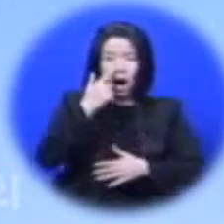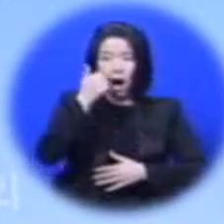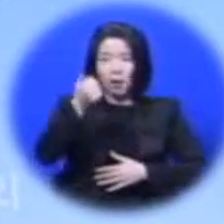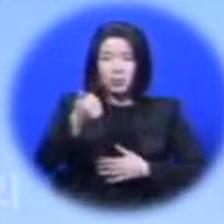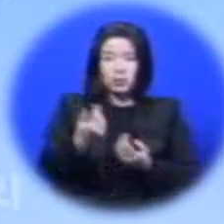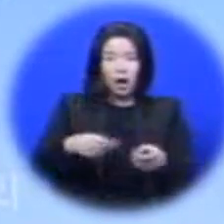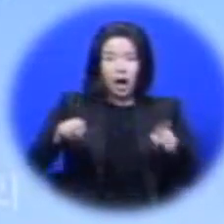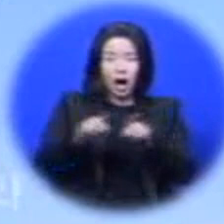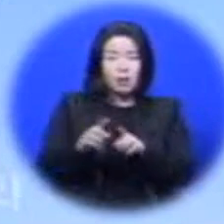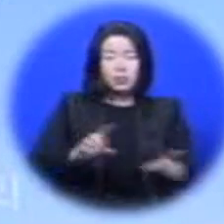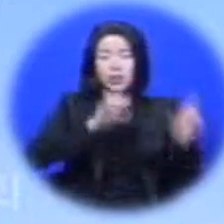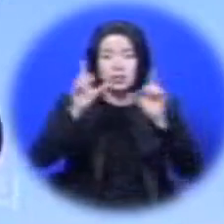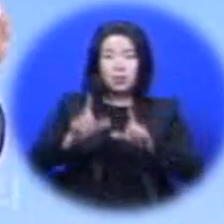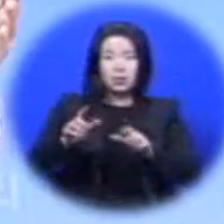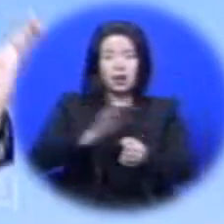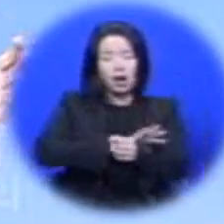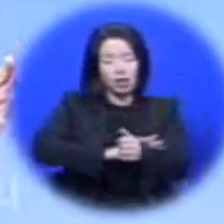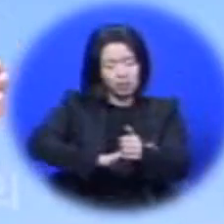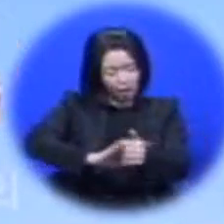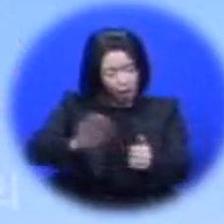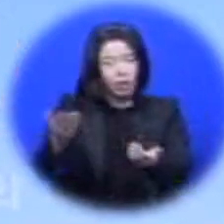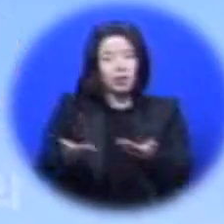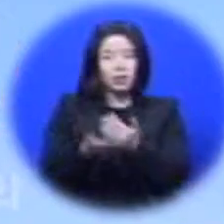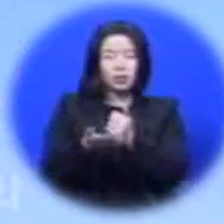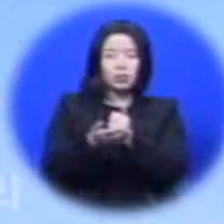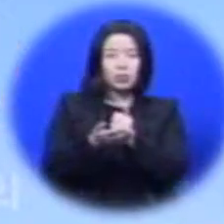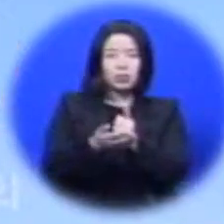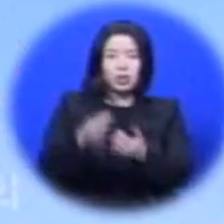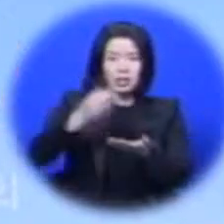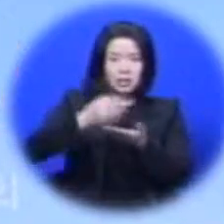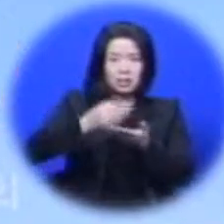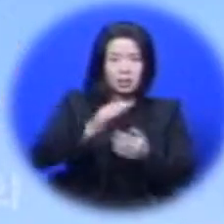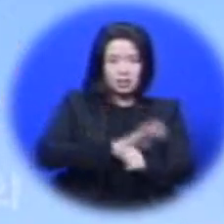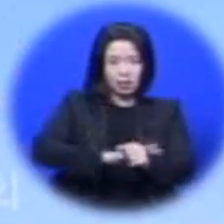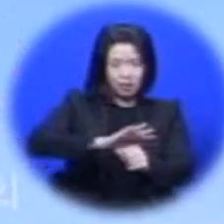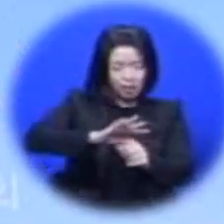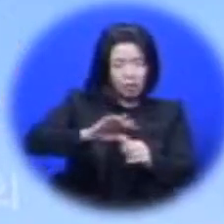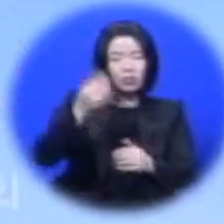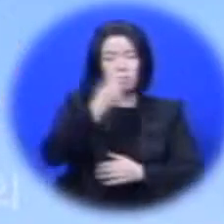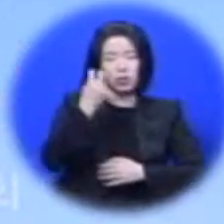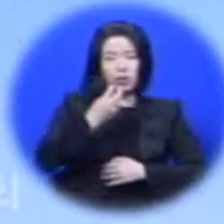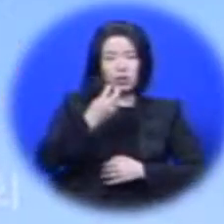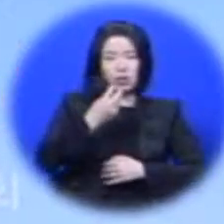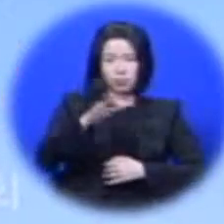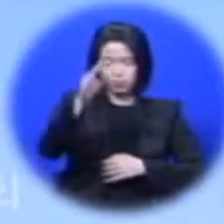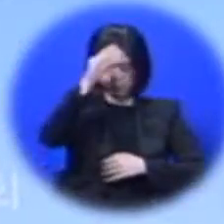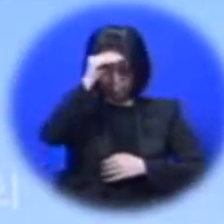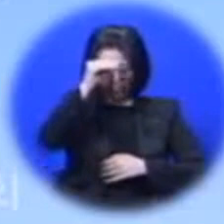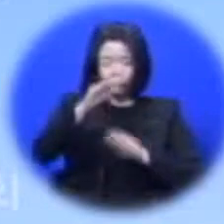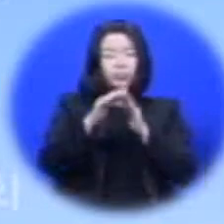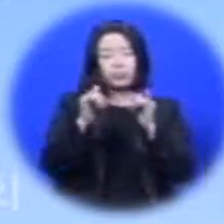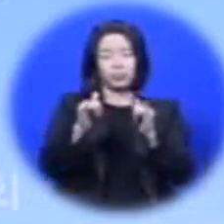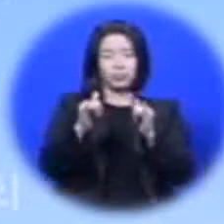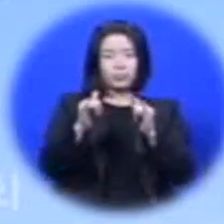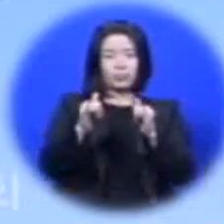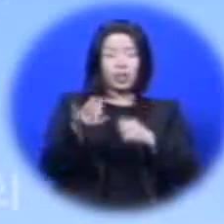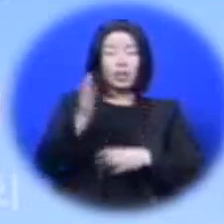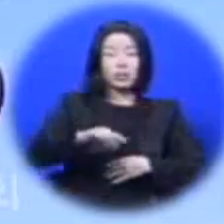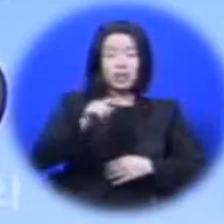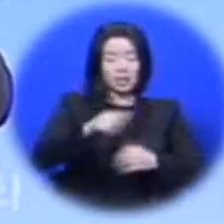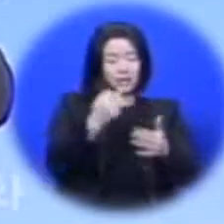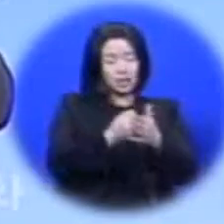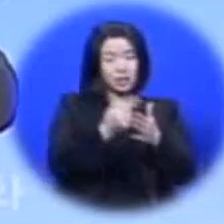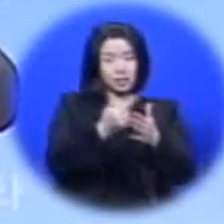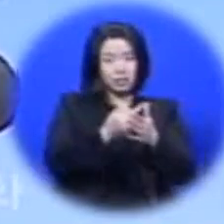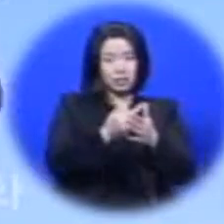함께 살면서 아버지에게 잘하고 아버지 재산 관리 잘했습니다. 아주 모범생 중에 모범생이에요. 근데 이 큰아들이